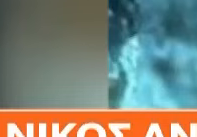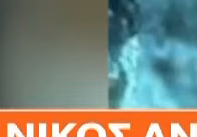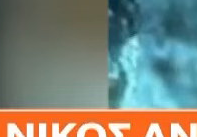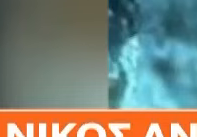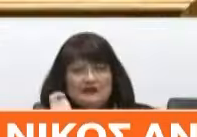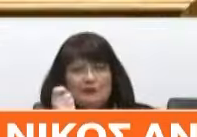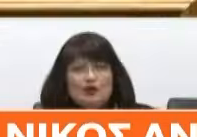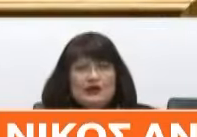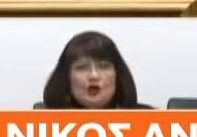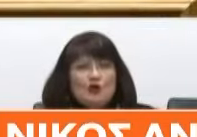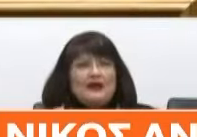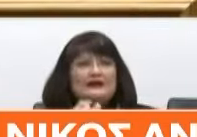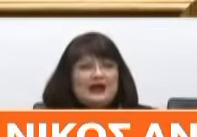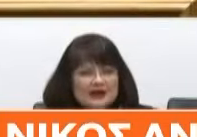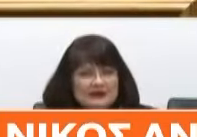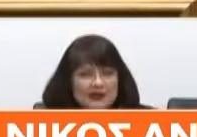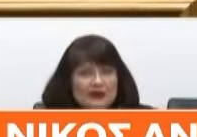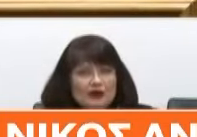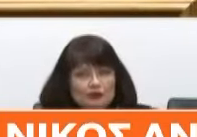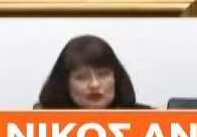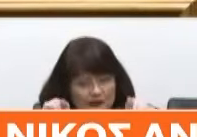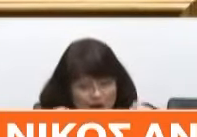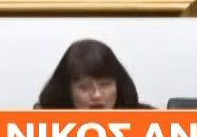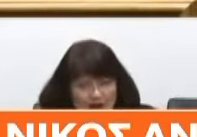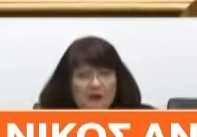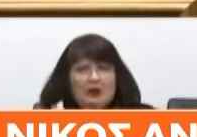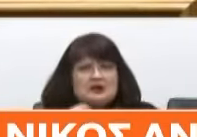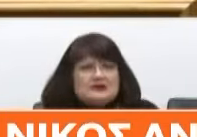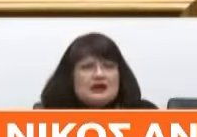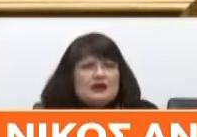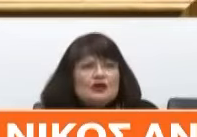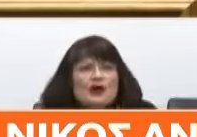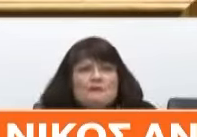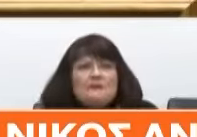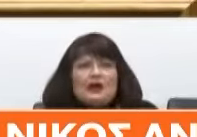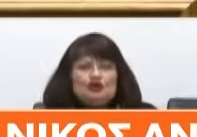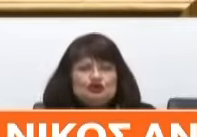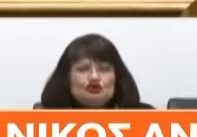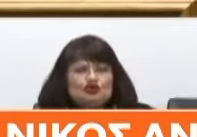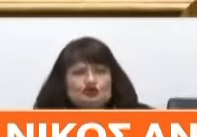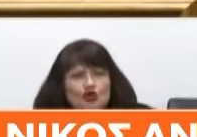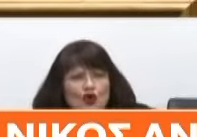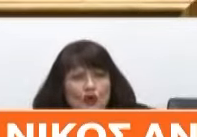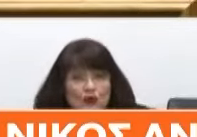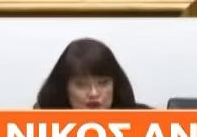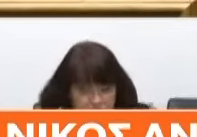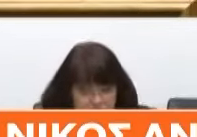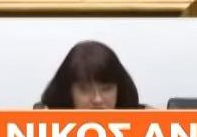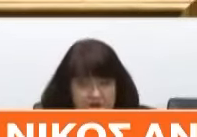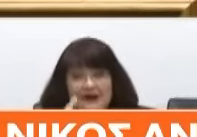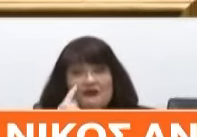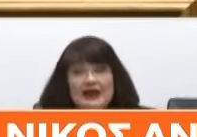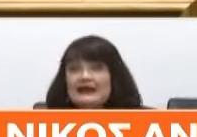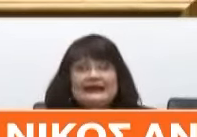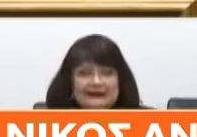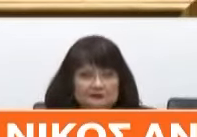ψηφίζουν επιστολική ψήφο μόνο σε ειδικές περιπτώσεις και στη συνέχεια να δει πώς θα εξελιχθεί η συζήτηση για να καταλήξει στο τι θα κάνει. Είναι πρόδειλο πως έχει